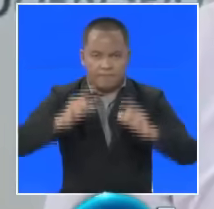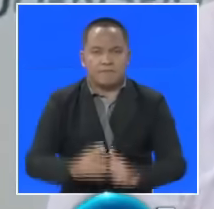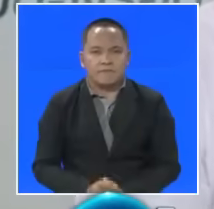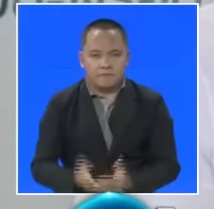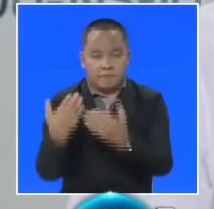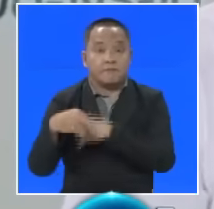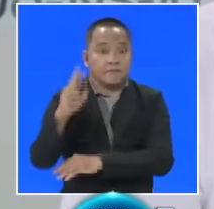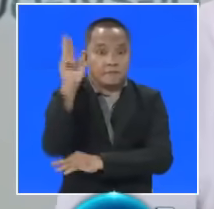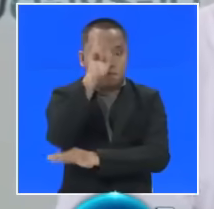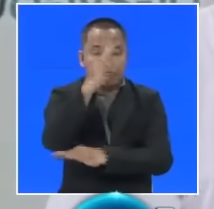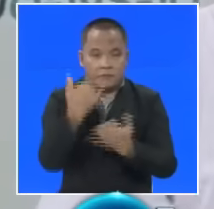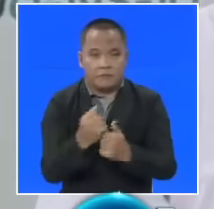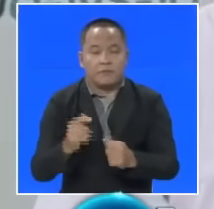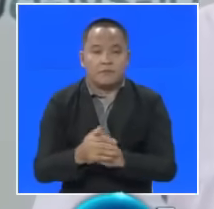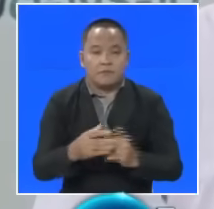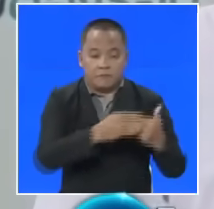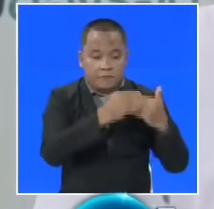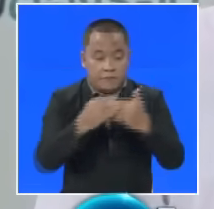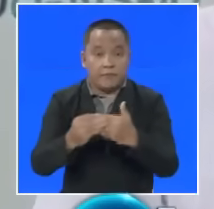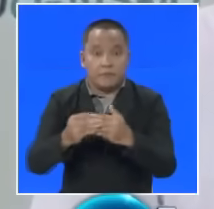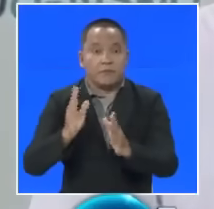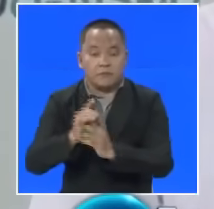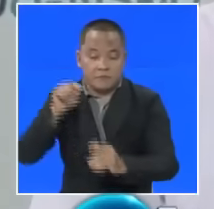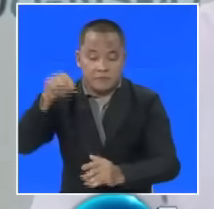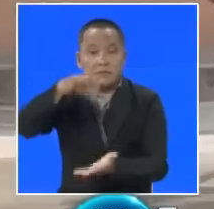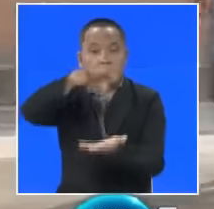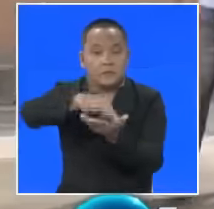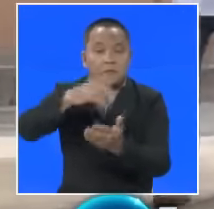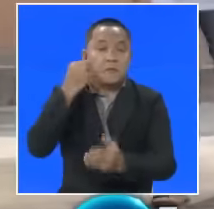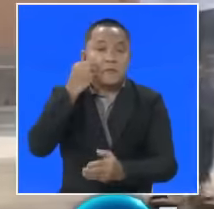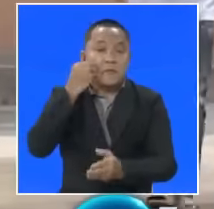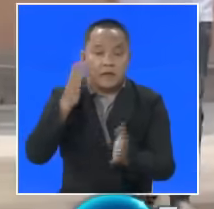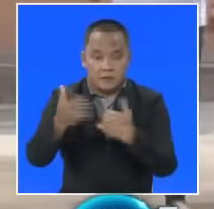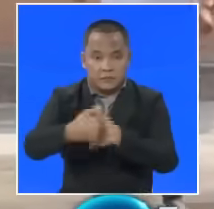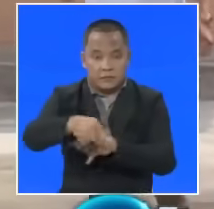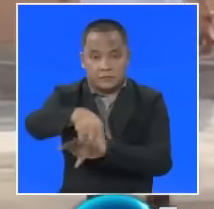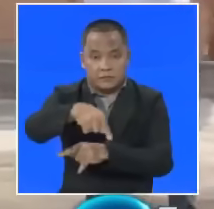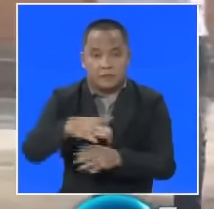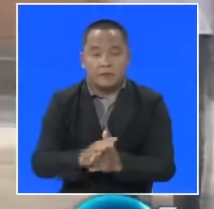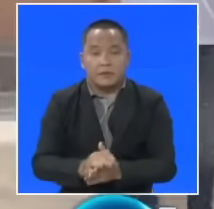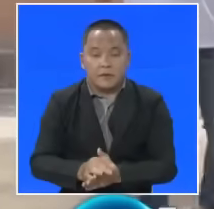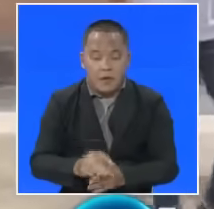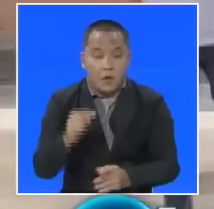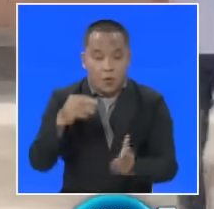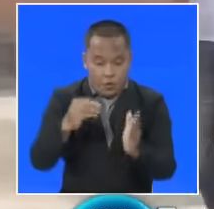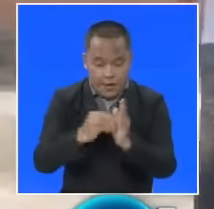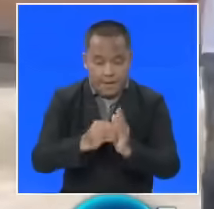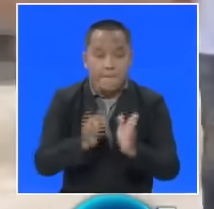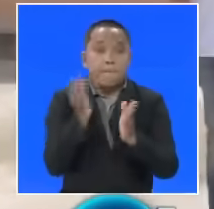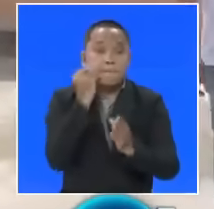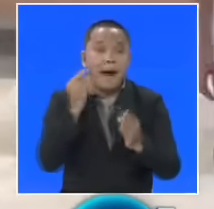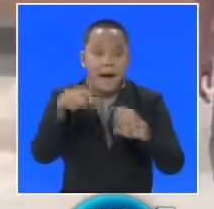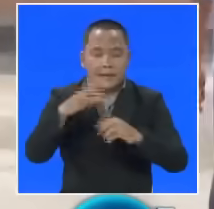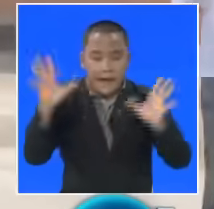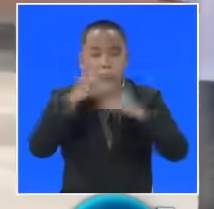ช่วงเที่ยงที่ผ่านมานะคะคุณเอกภพก็พาผู้เสียหายเนี่ยไปชี้จุดที่บ้านพักแขวงบางระมาดเขตตลิ่งชันกรุงเทพมหานคร